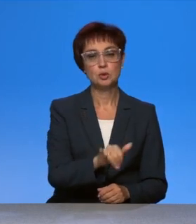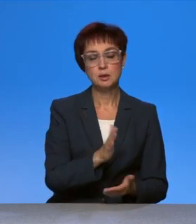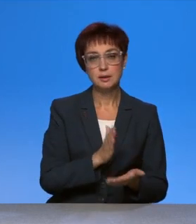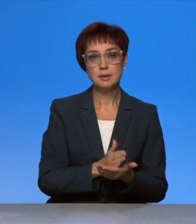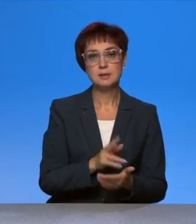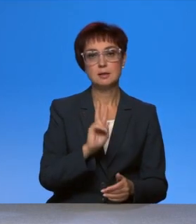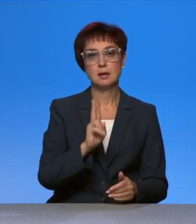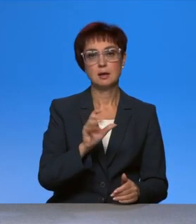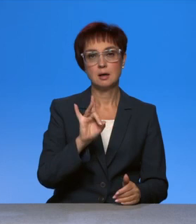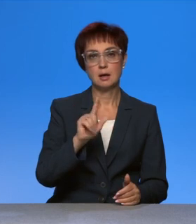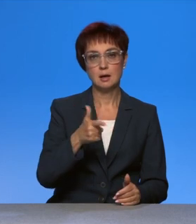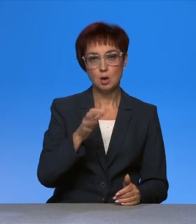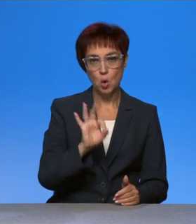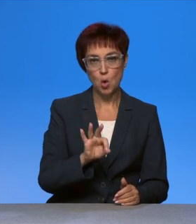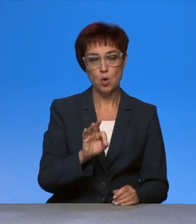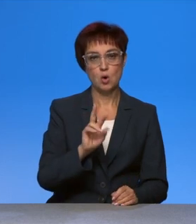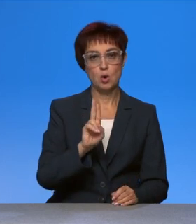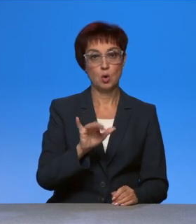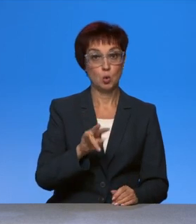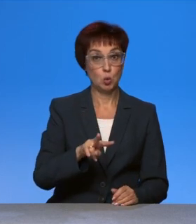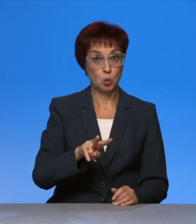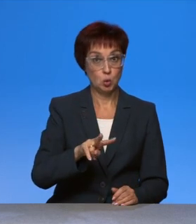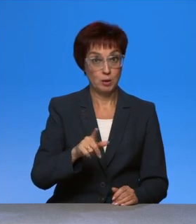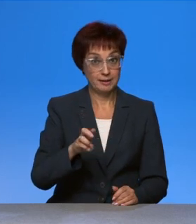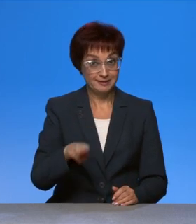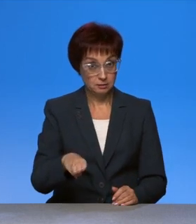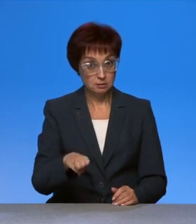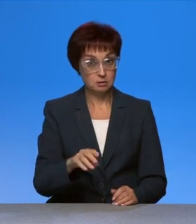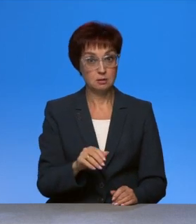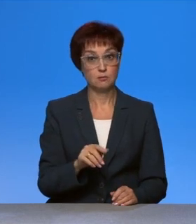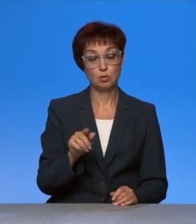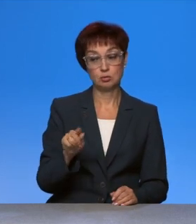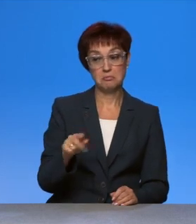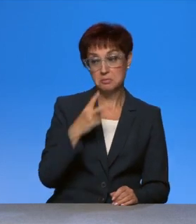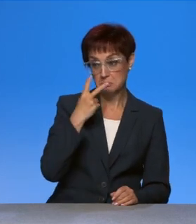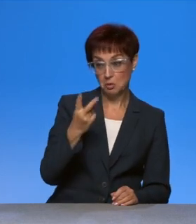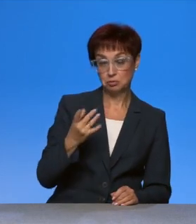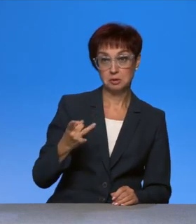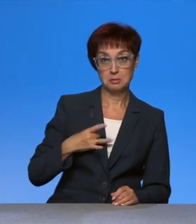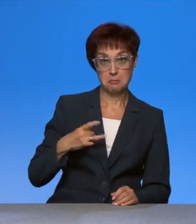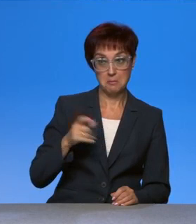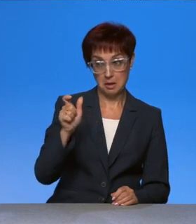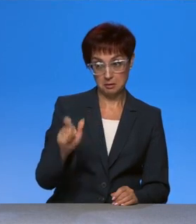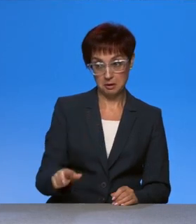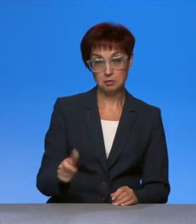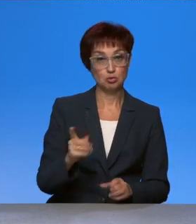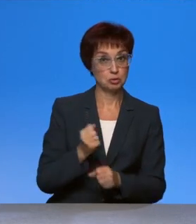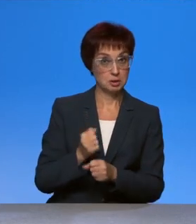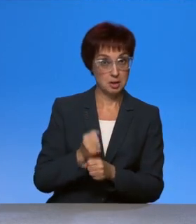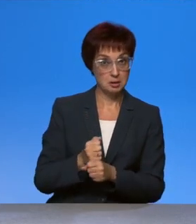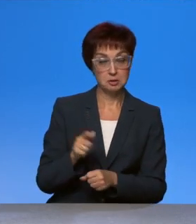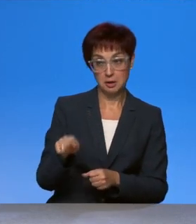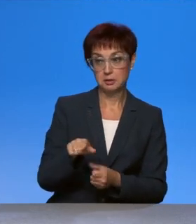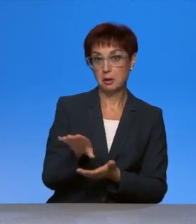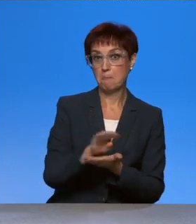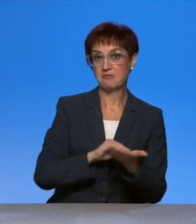как повторюшки, делают то же самое, что, например, белокожие, и ждут от этого каких-то благ. Ну, например, была у них ситуация